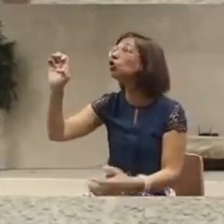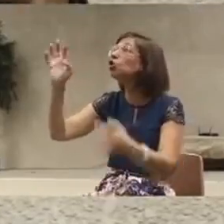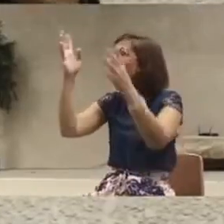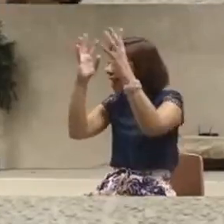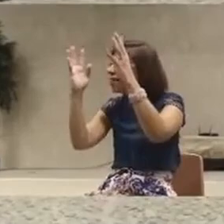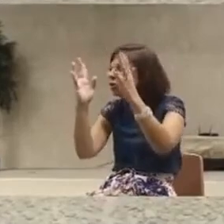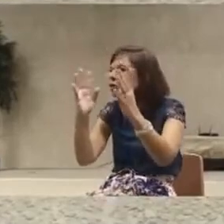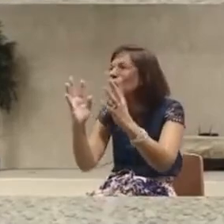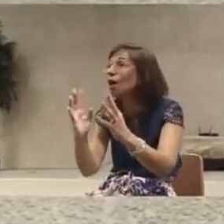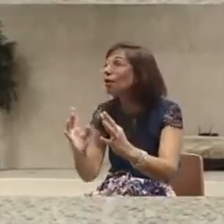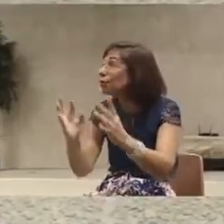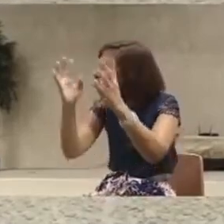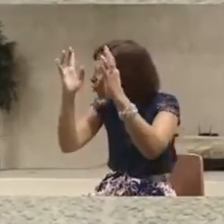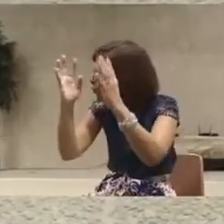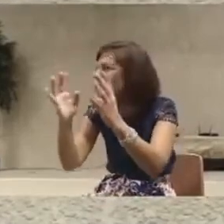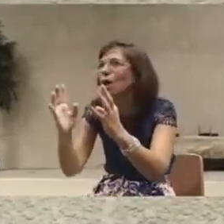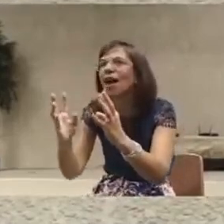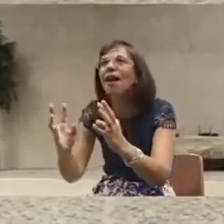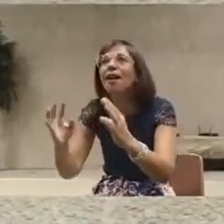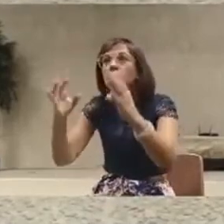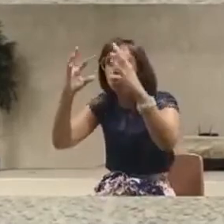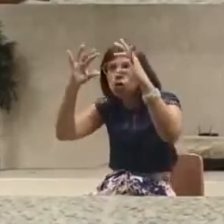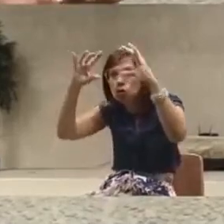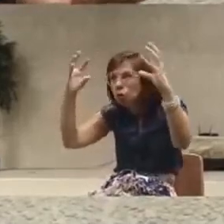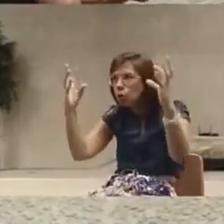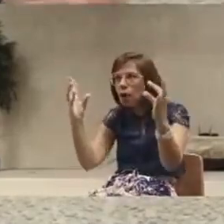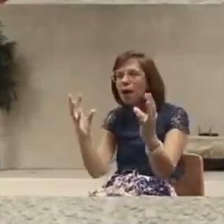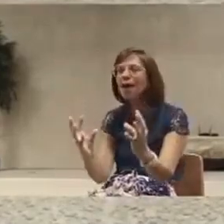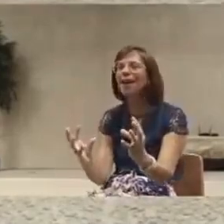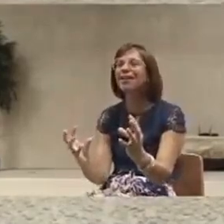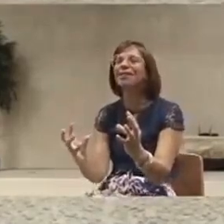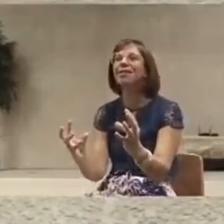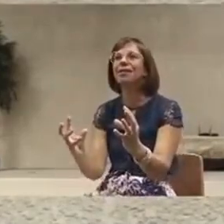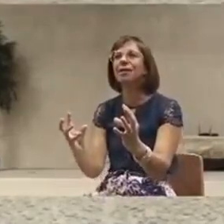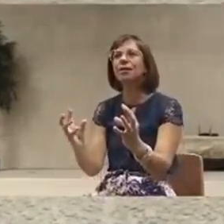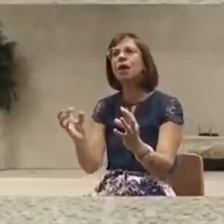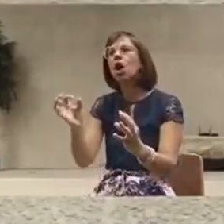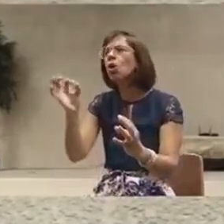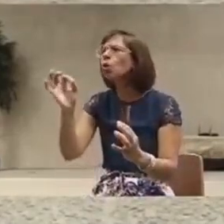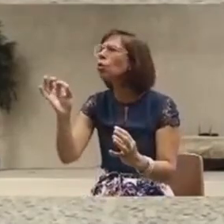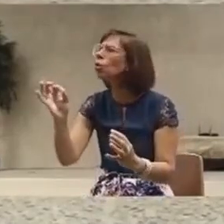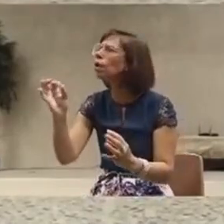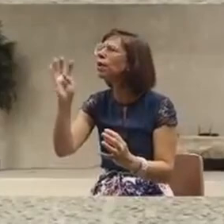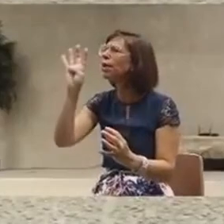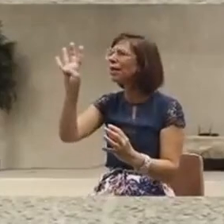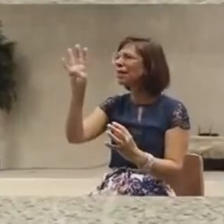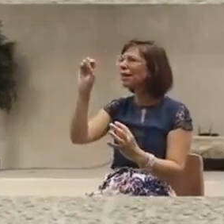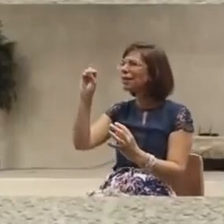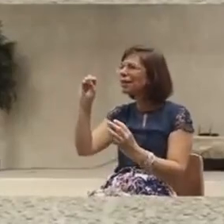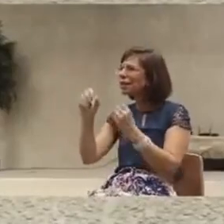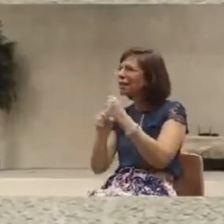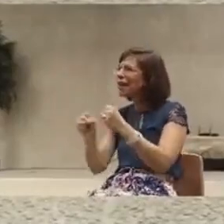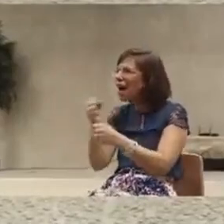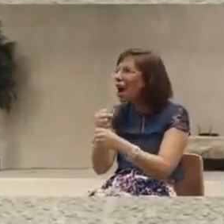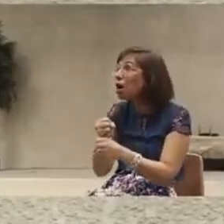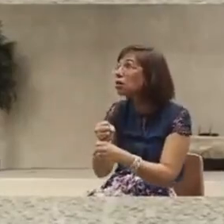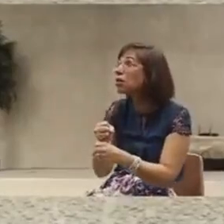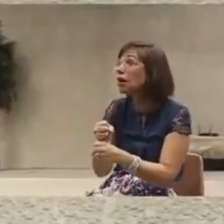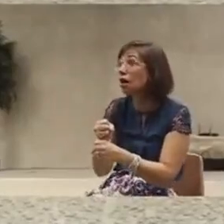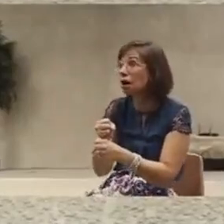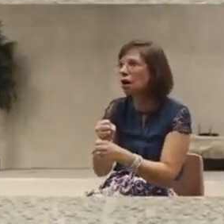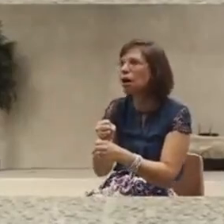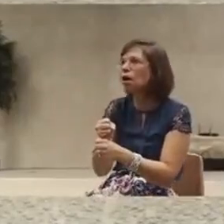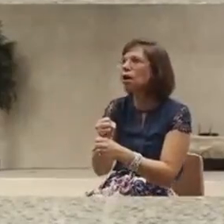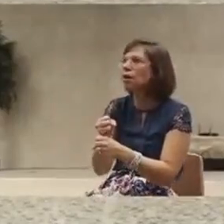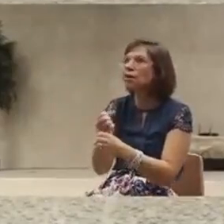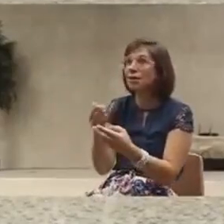les problèmes, les épreuves, les difficultés. Oui, 40 ans, c'est le chiffre de